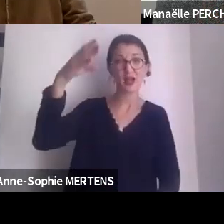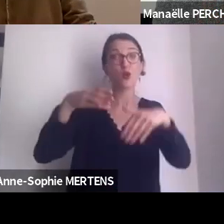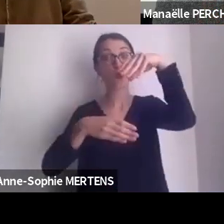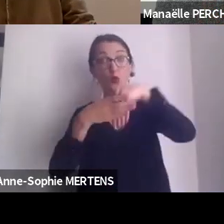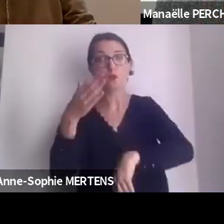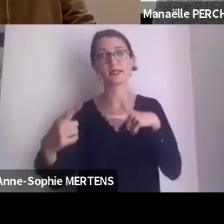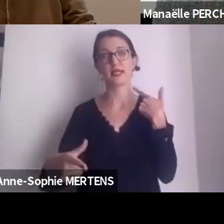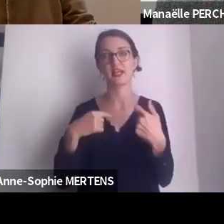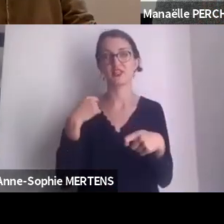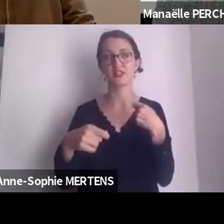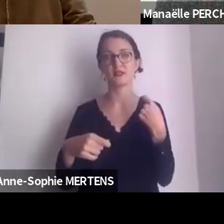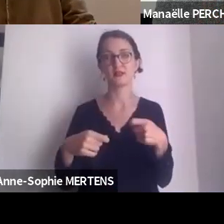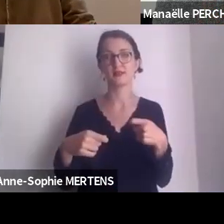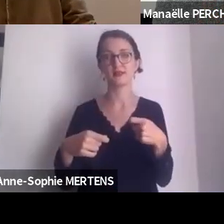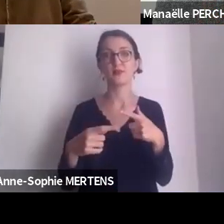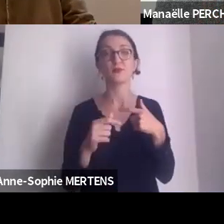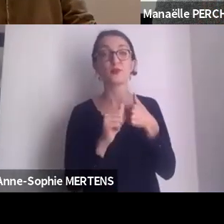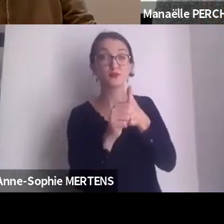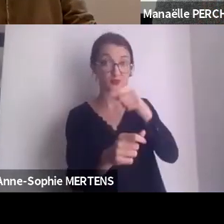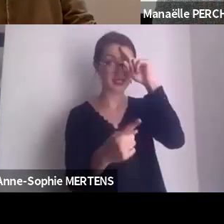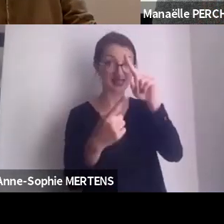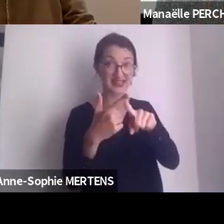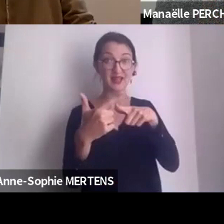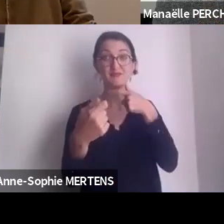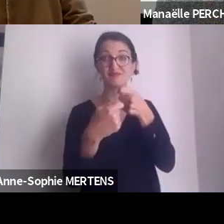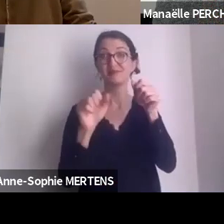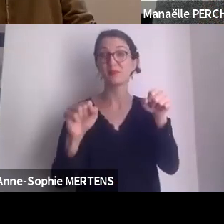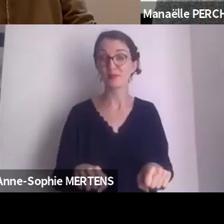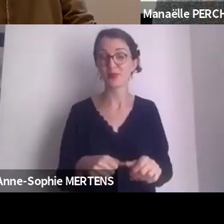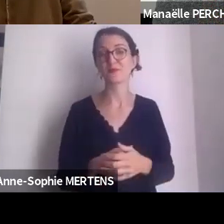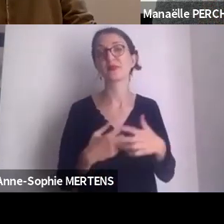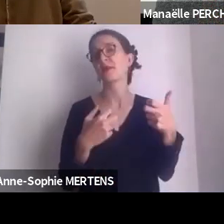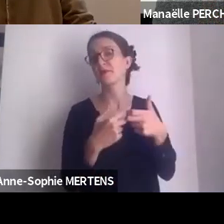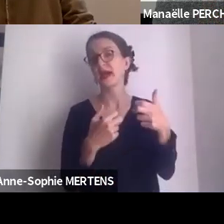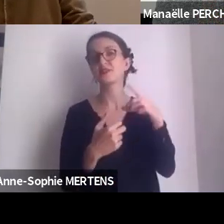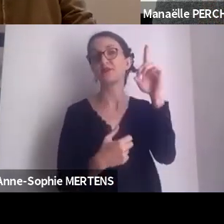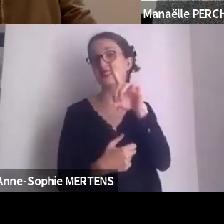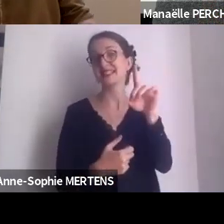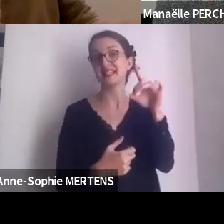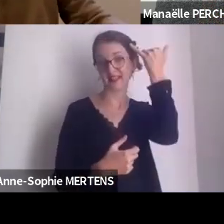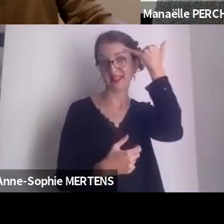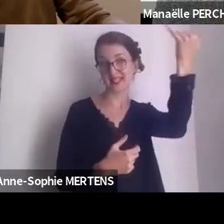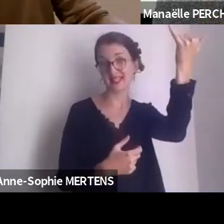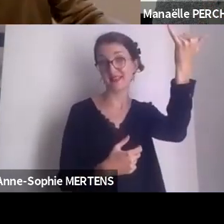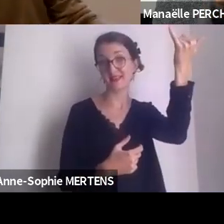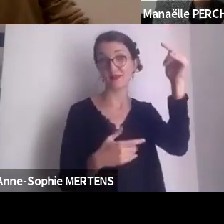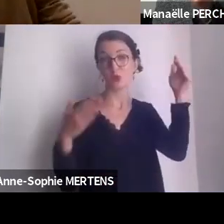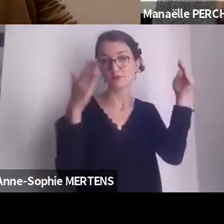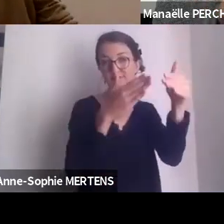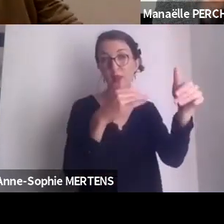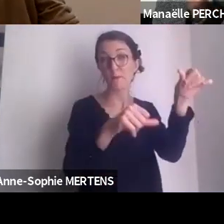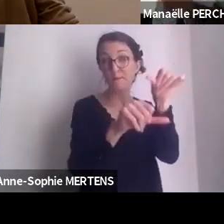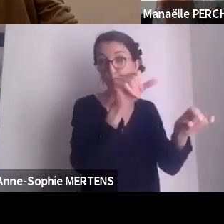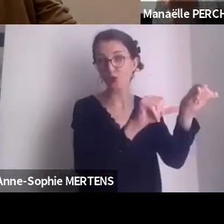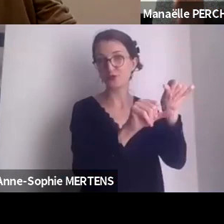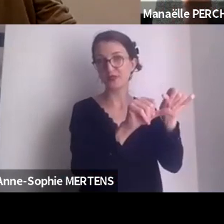qui permettent de répondre à ces sujets-là. Le design thinking va davantage se porter sur le produit en tant que tel, sur son cycle de vie et